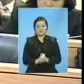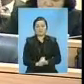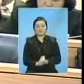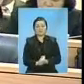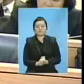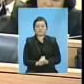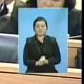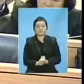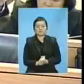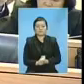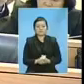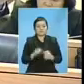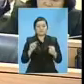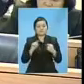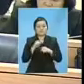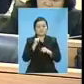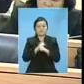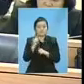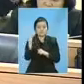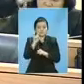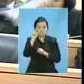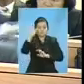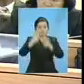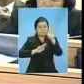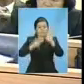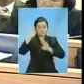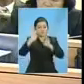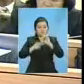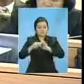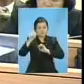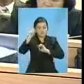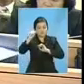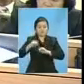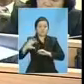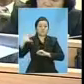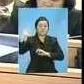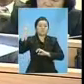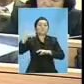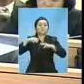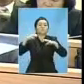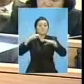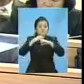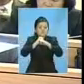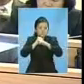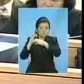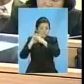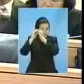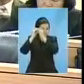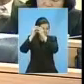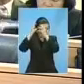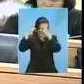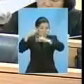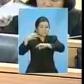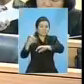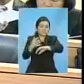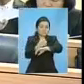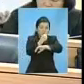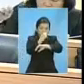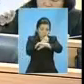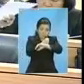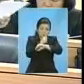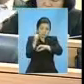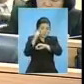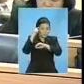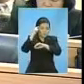การสร้างประชาธิปไตยทั้งโลกได้สรุปแล้วว่าอุดมการทางการเมืองอุดมการทางความคิด